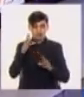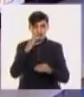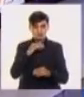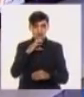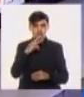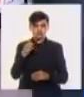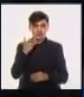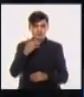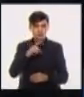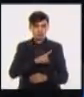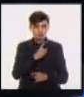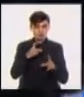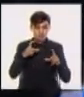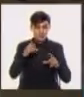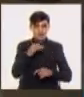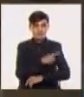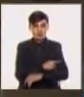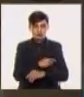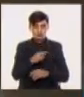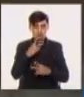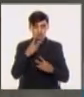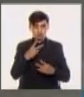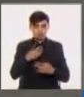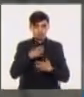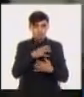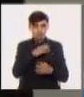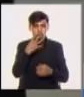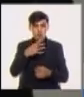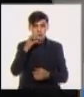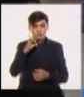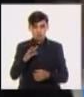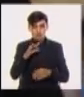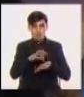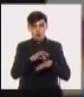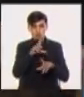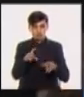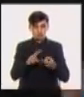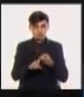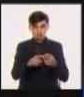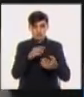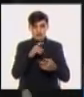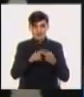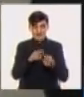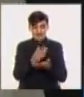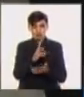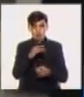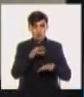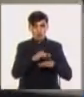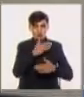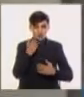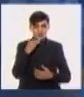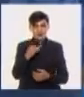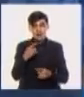США. Врачи удивлены тем, что почти 40% больных вообще не имеют симптомов. При этом у других заболевших